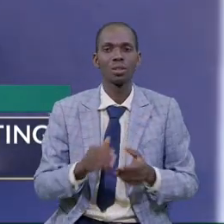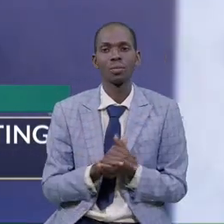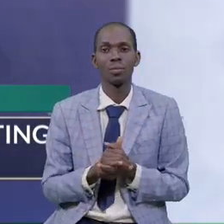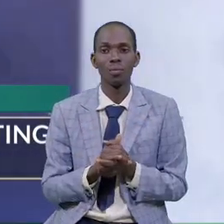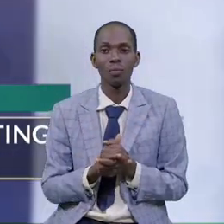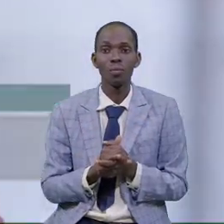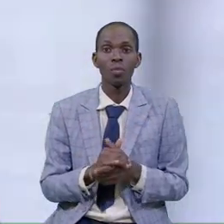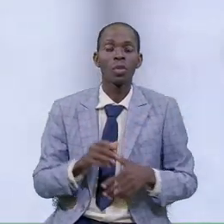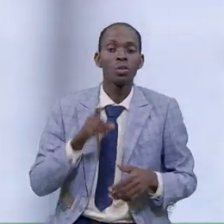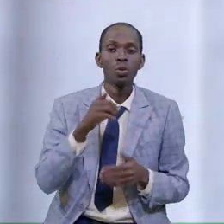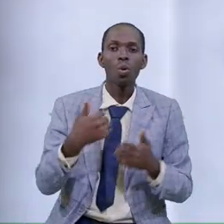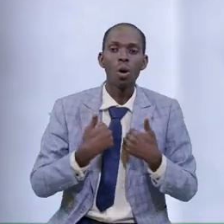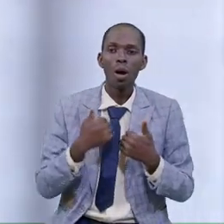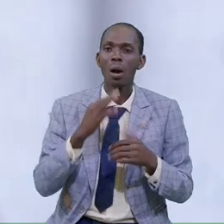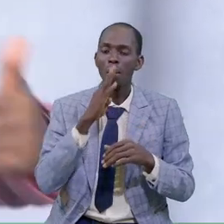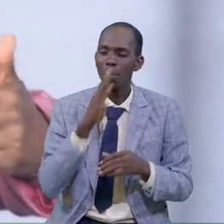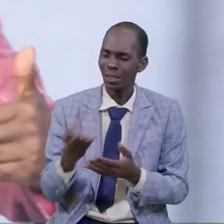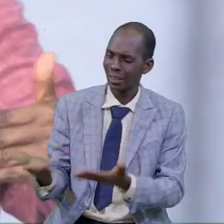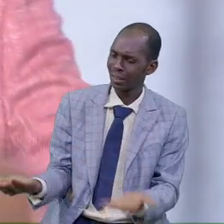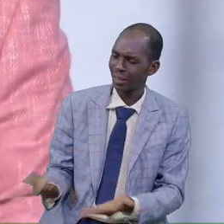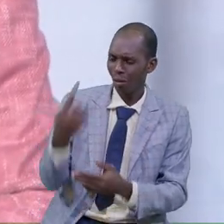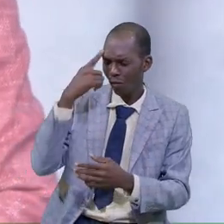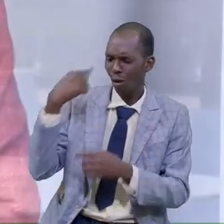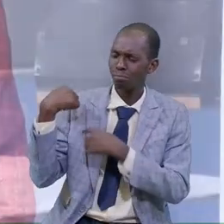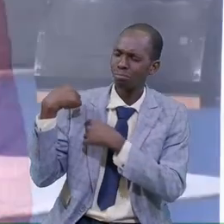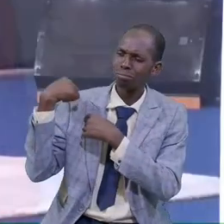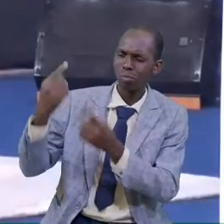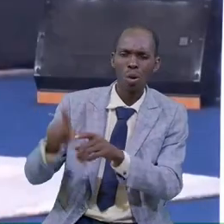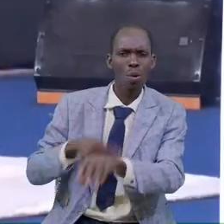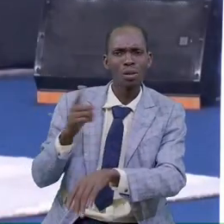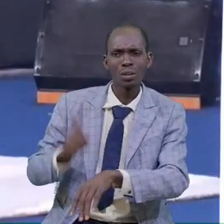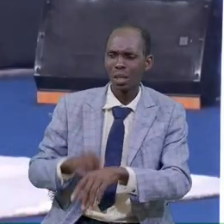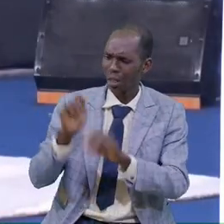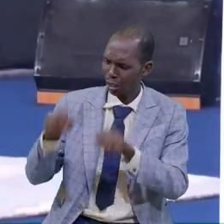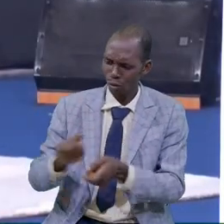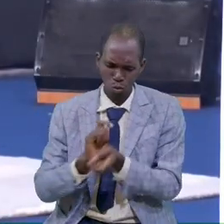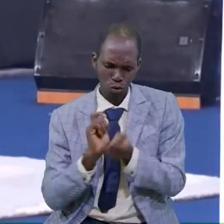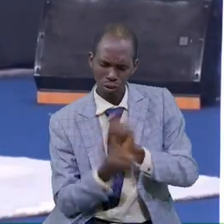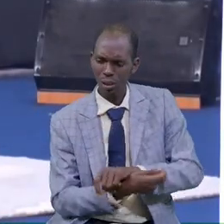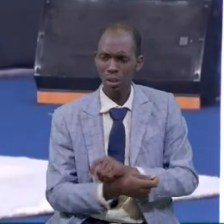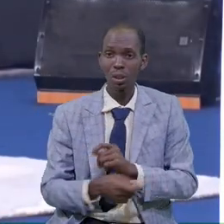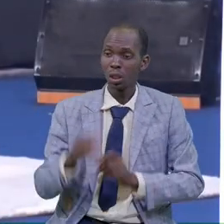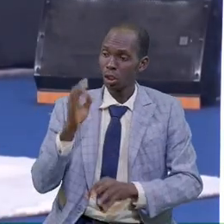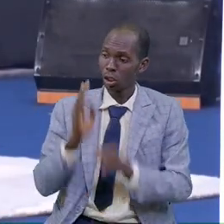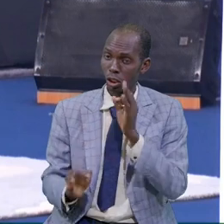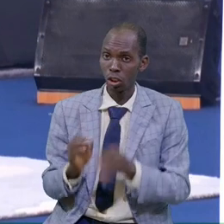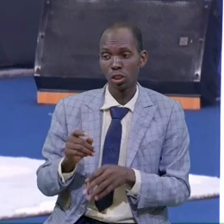Tu es à ce niveau il y a longtemps. Est-ce que tu peux changer? Est-ce que tu peux tourner? Si tu